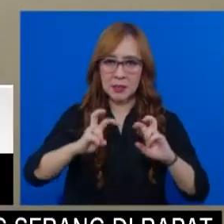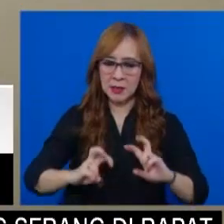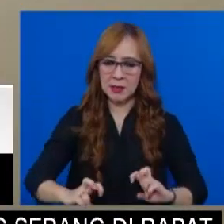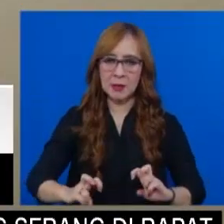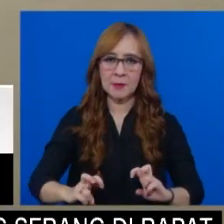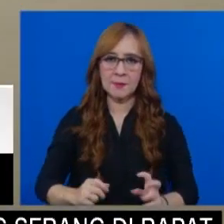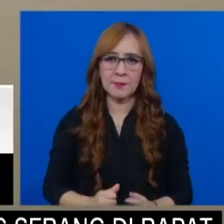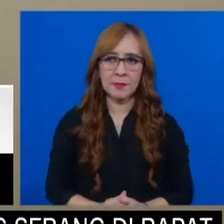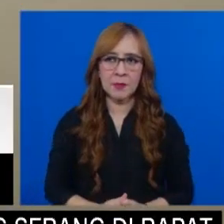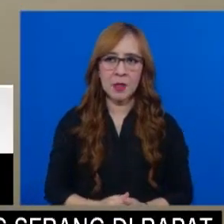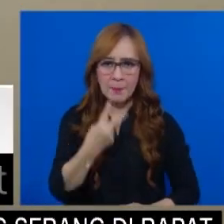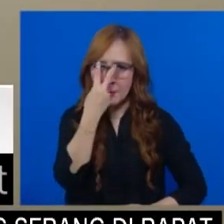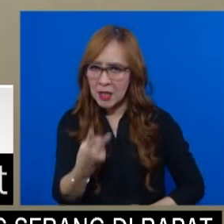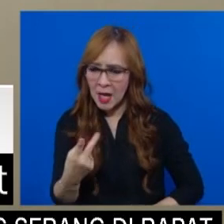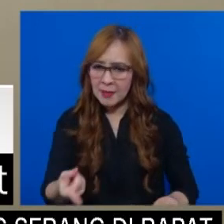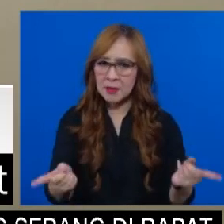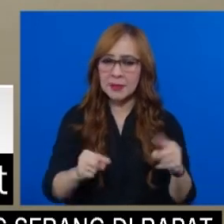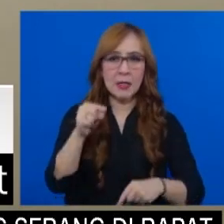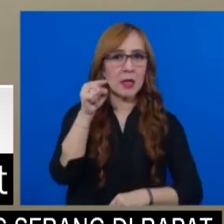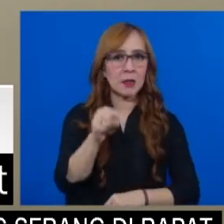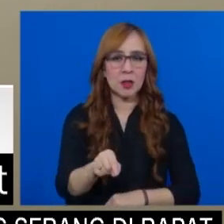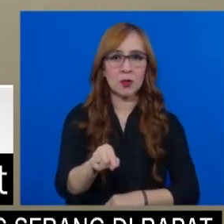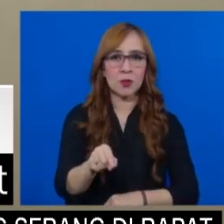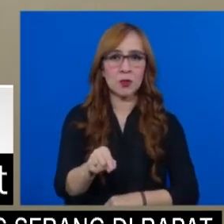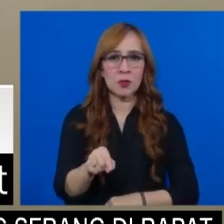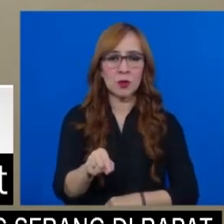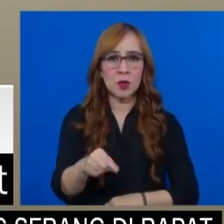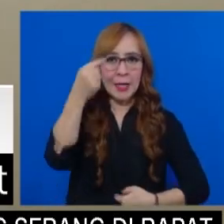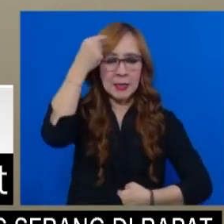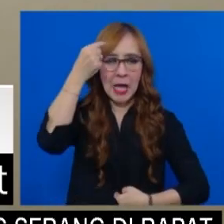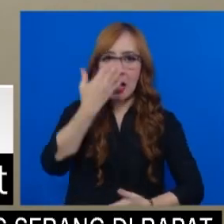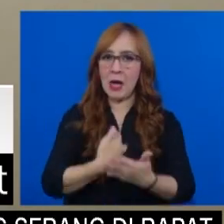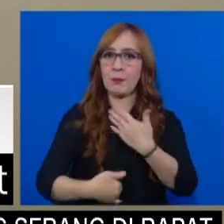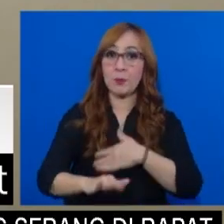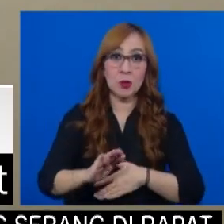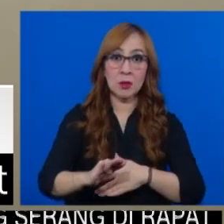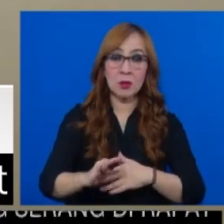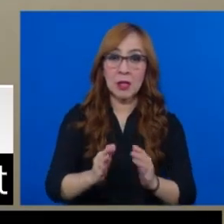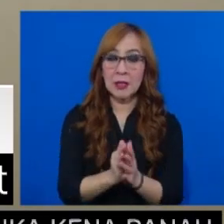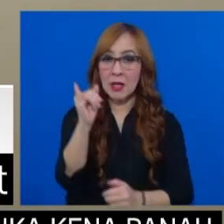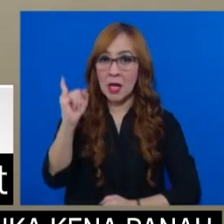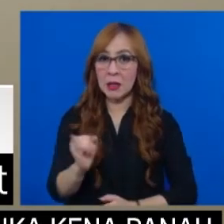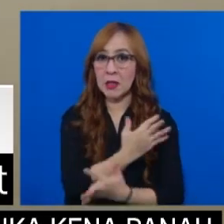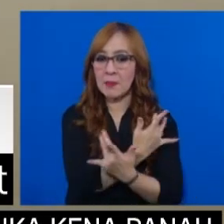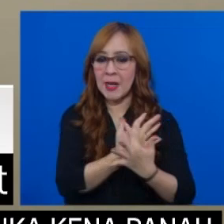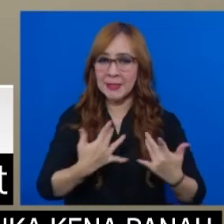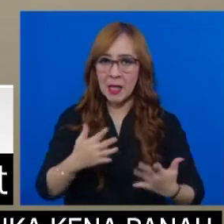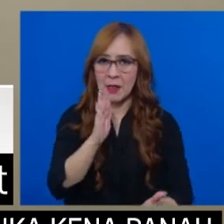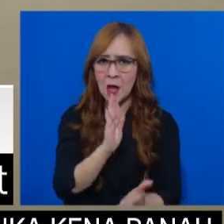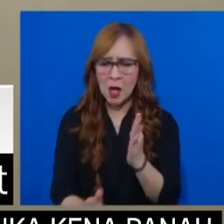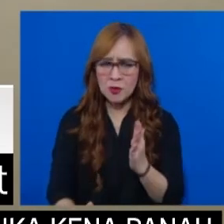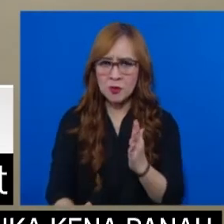Melihat kejadian tersebut, tersangkanya tidak ada tempat, kemudian mereka melampiaskan kekesalan dan sempat